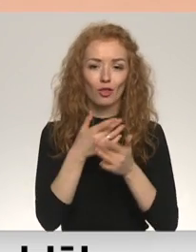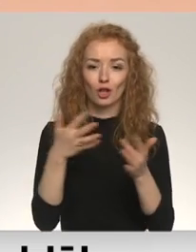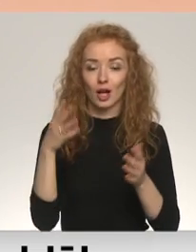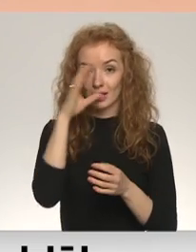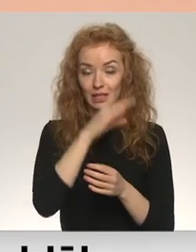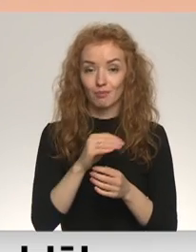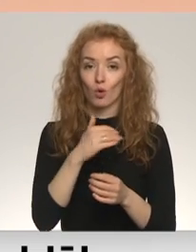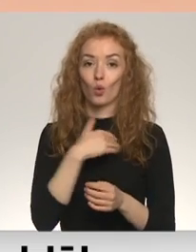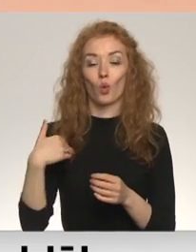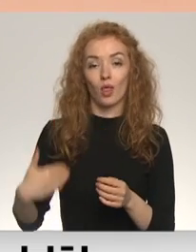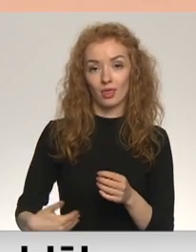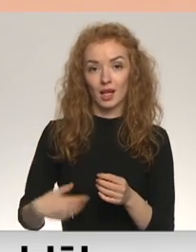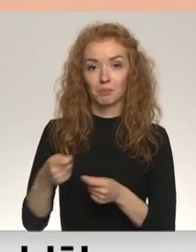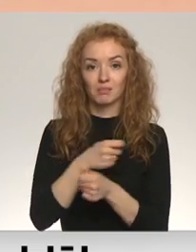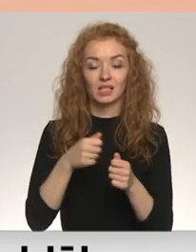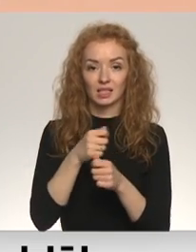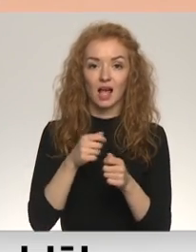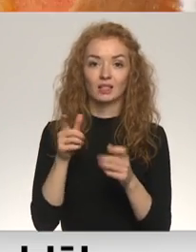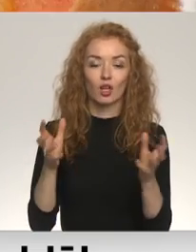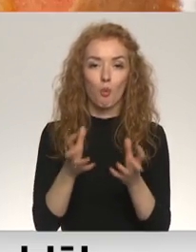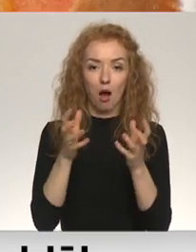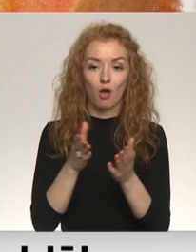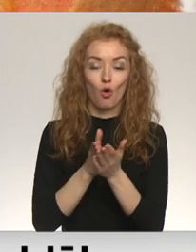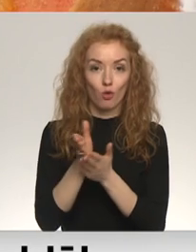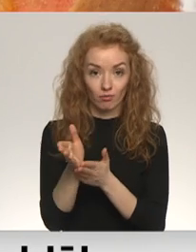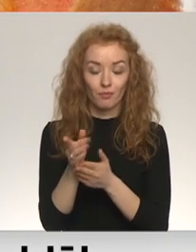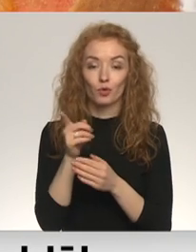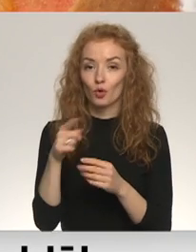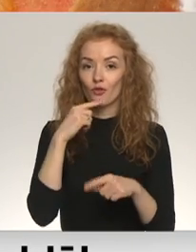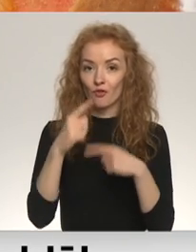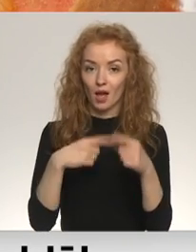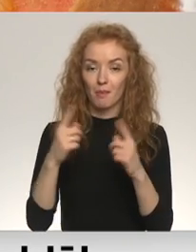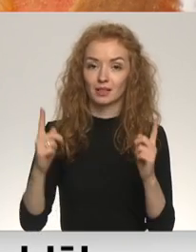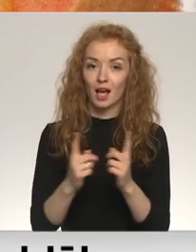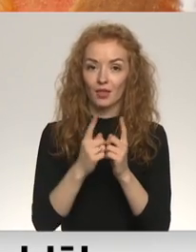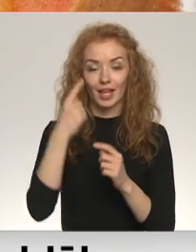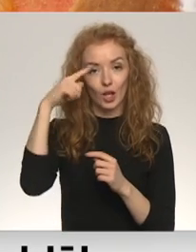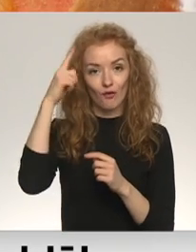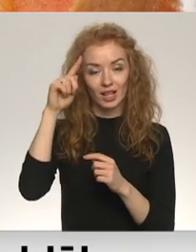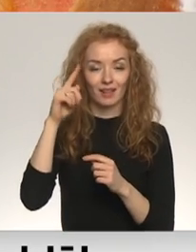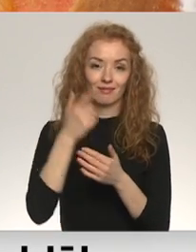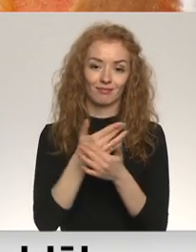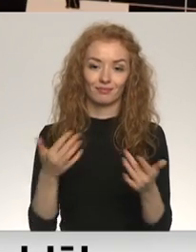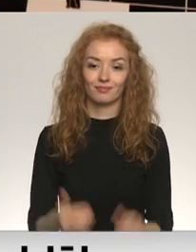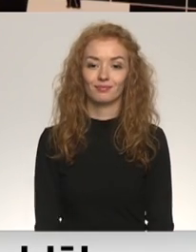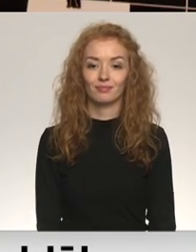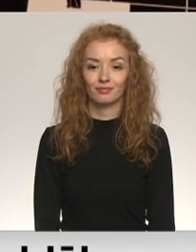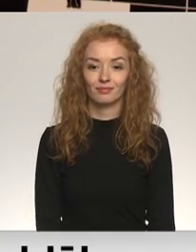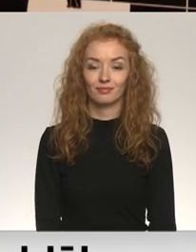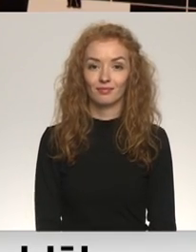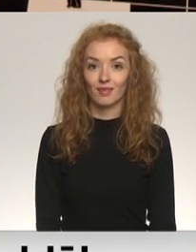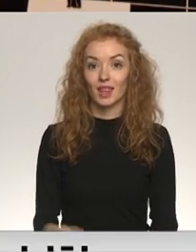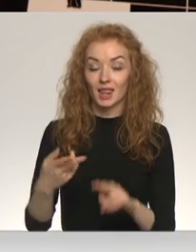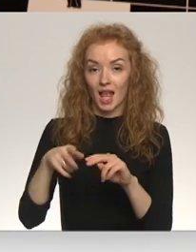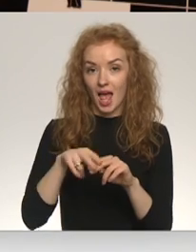piemēram, Kuldīgas biznesa inkubatoru pirms inkubāciju. Tā ir vieta, kur bieži vien satiekas inovatīvas idejas. Tādi, kas